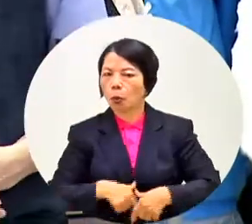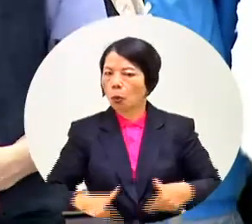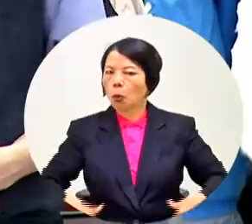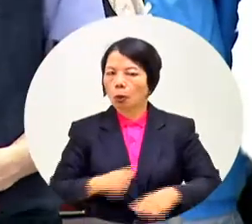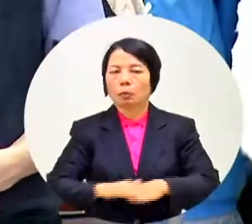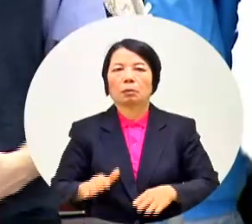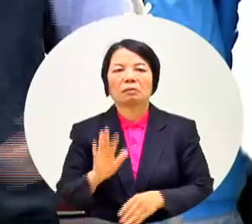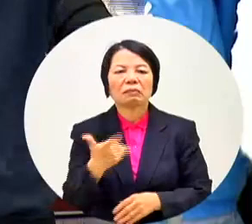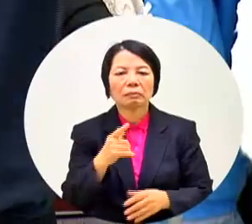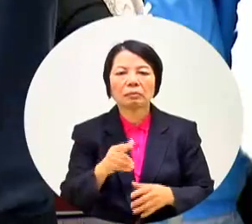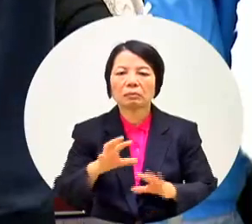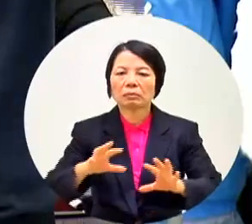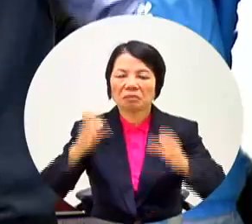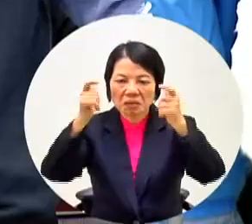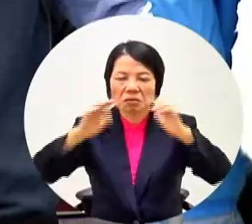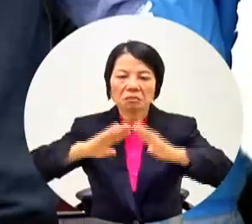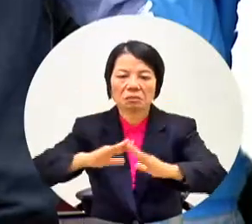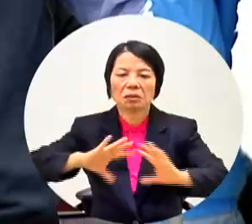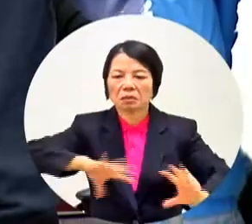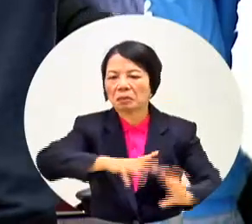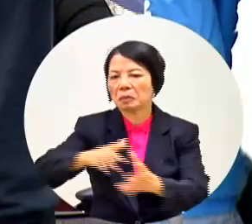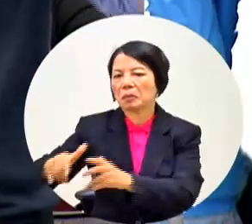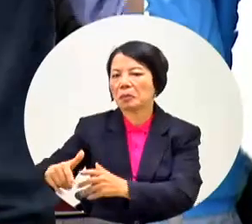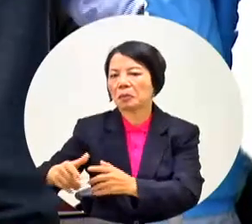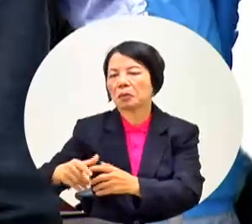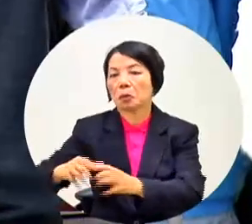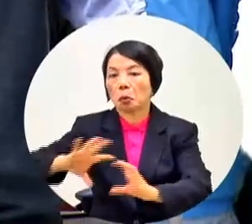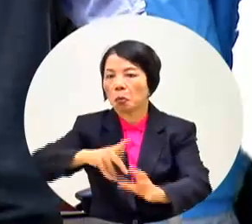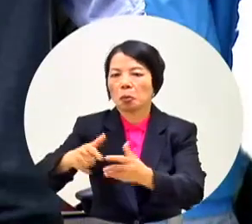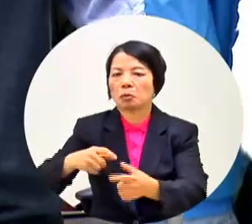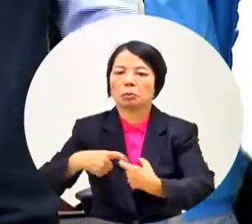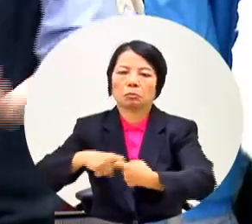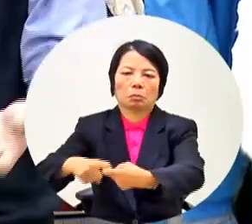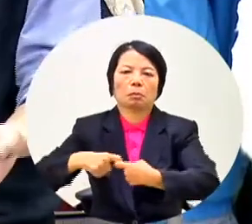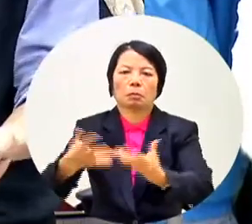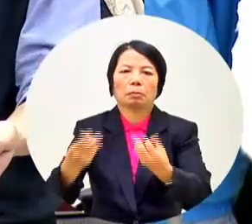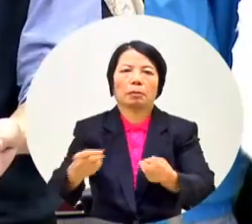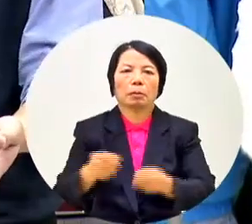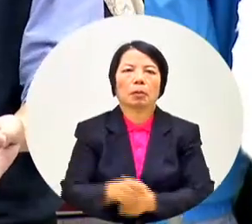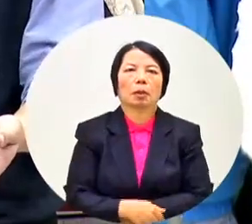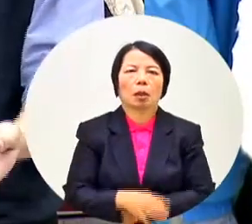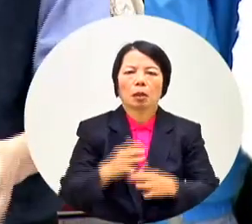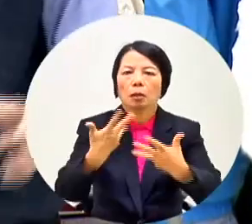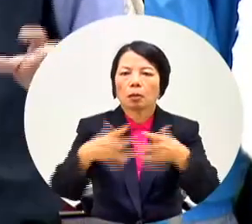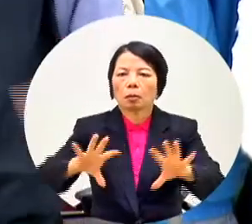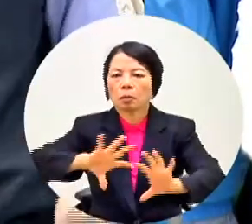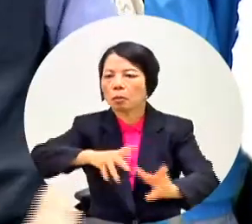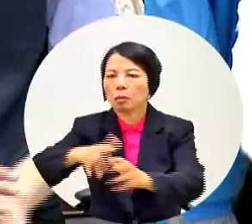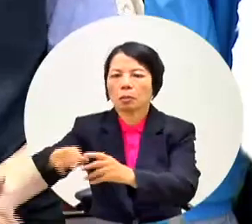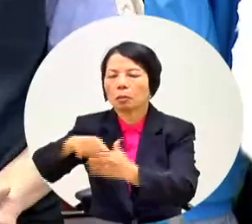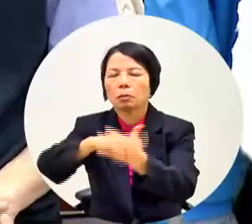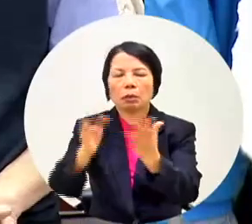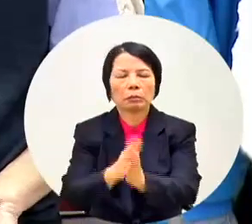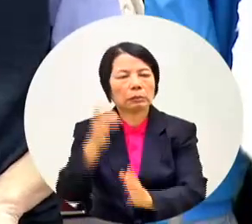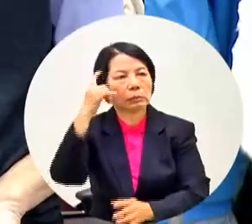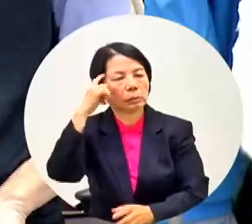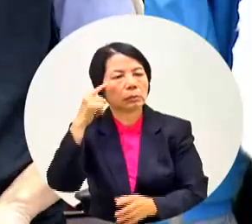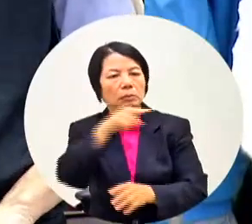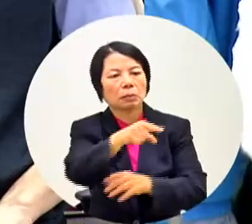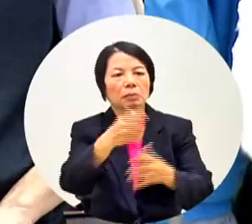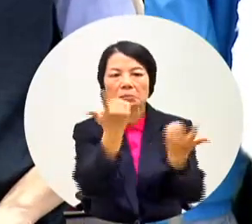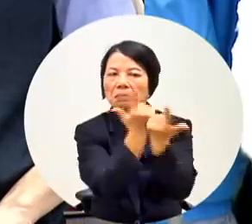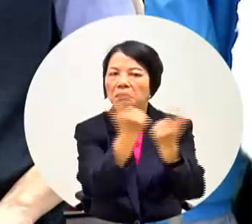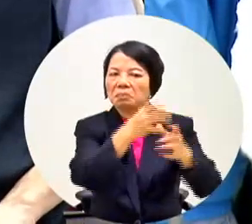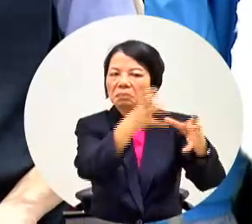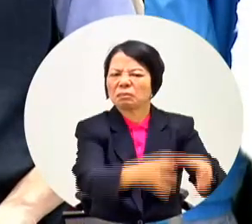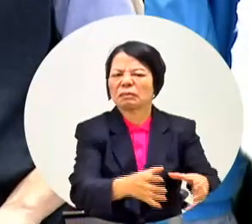北接轨，各国跨国的大公司想的都是台北，没有想到高雄。所以我们针对第二种北漂的